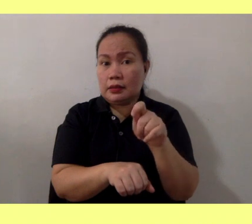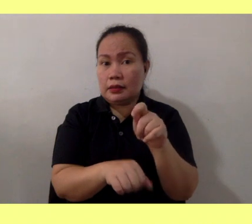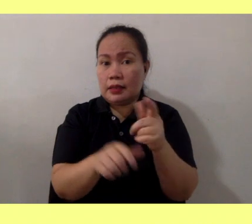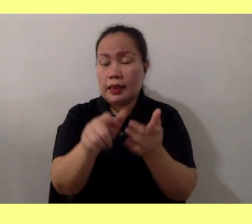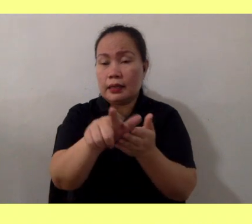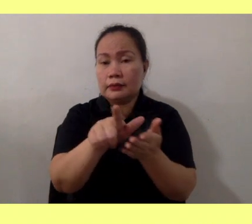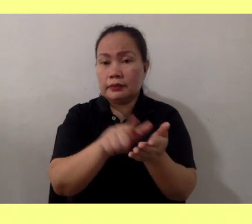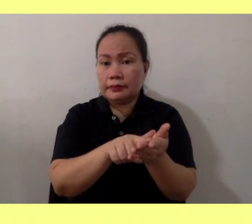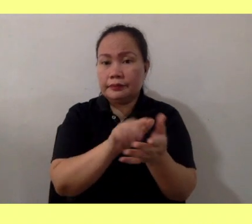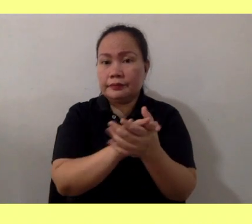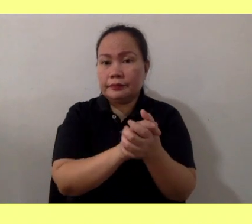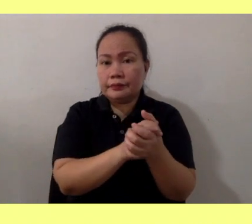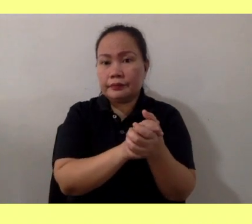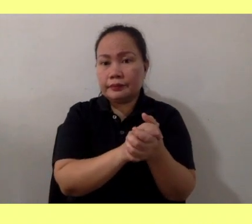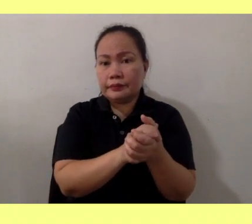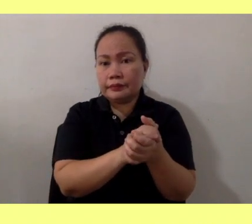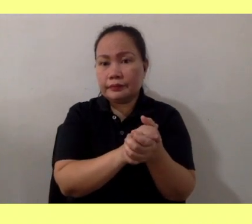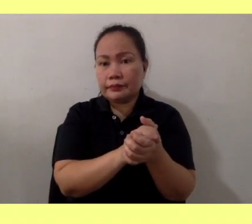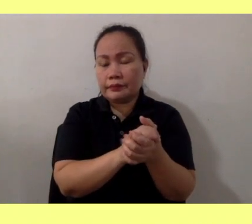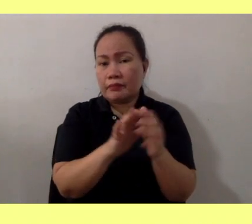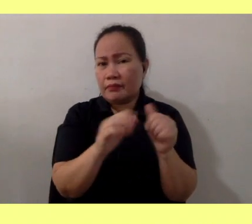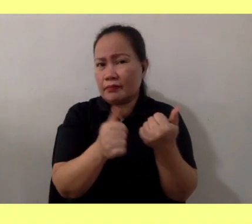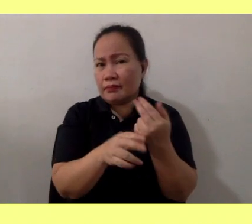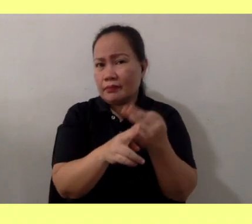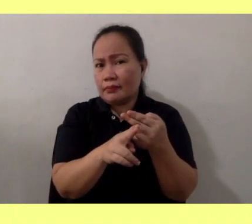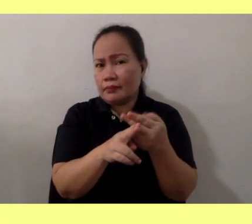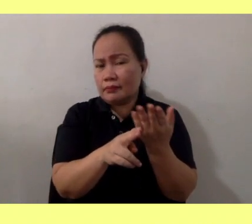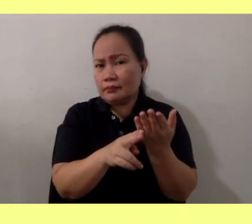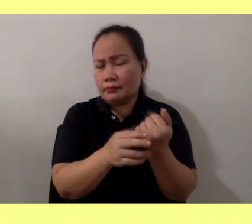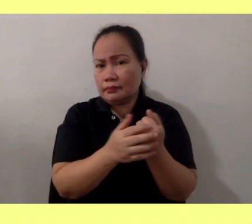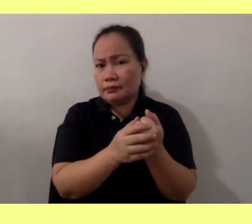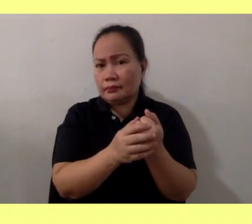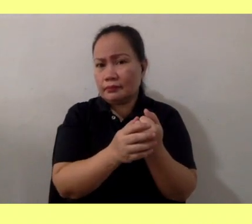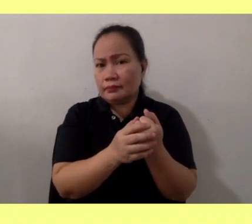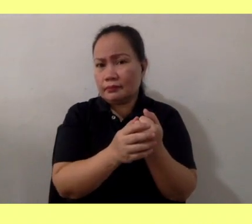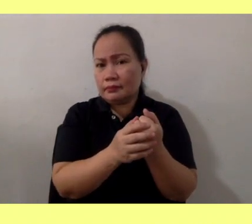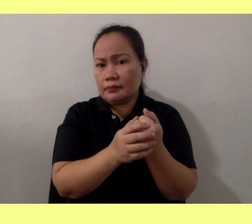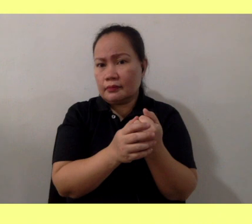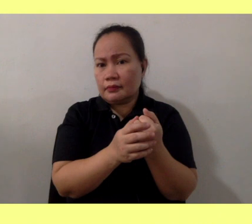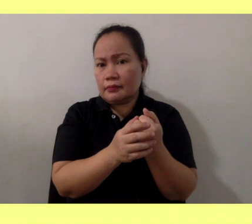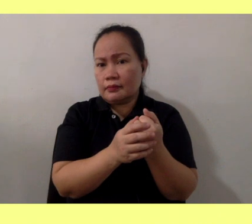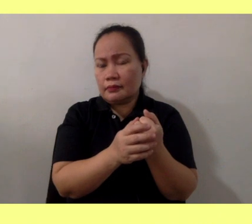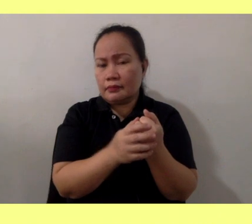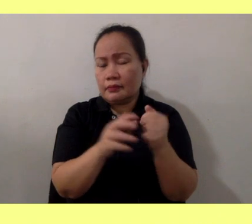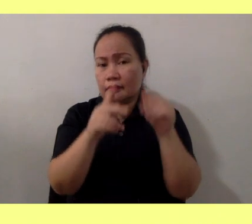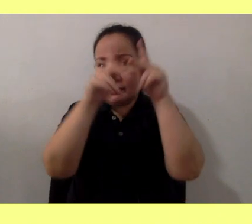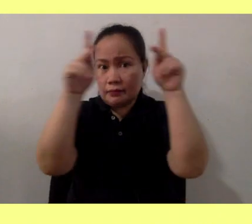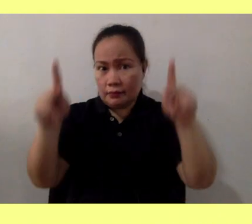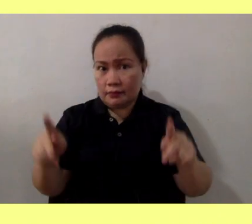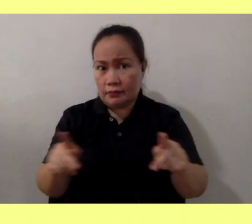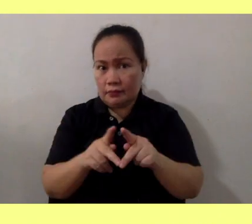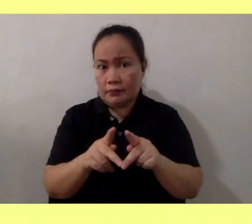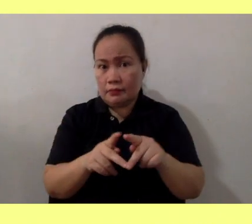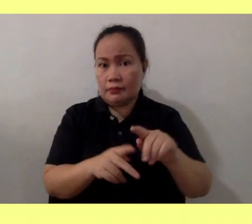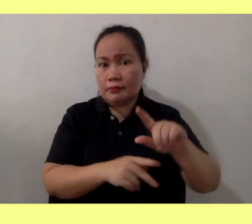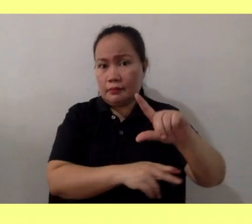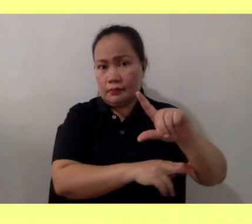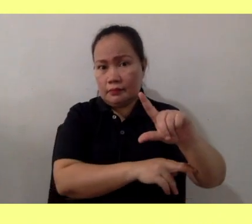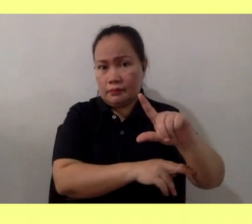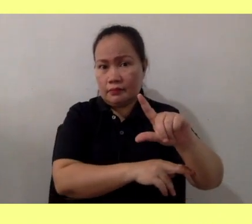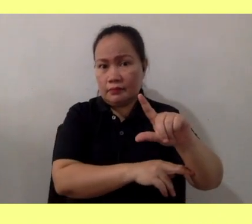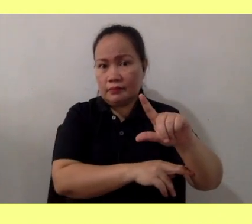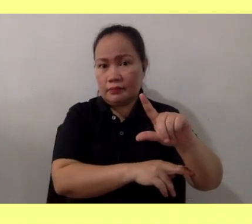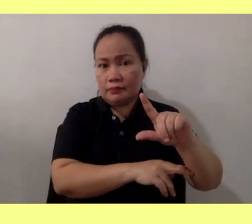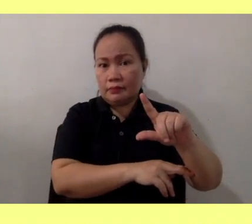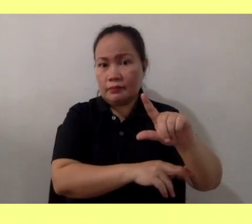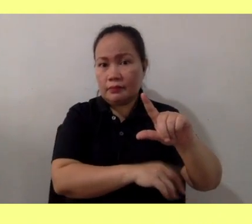script letter. So, ito yung plane mo. So, how will you name the plane using script letter? So, ito ang gagamitin mo dyan.